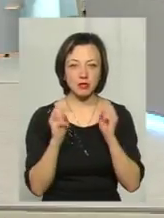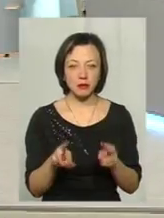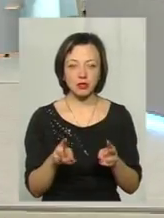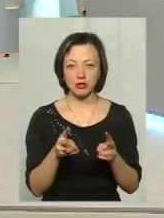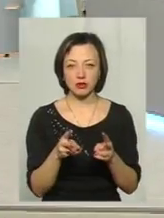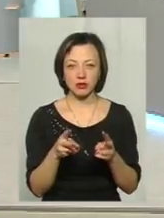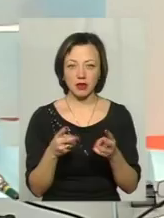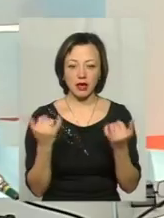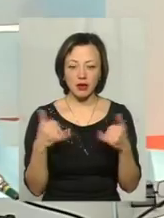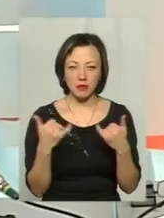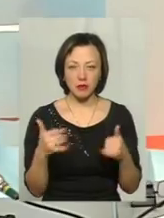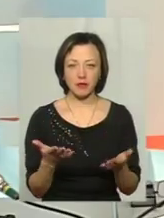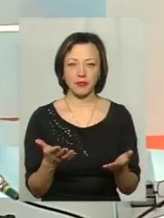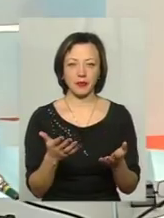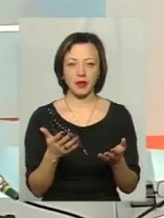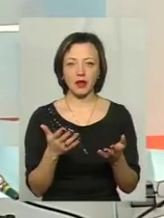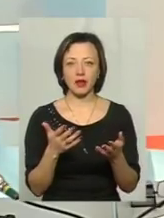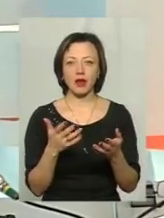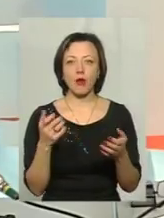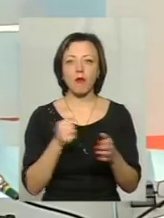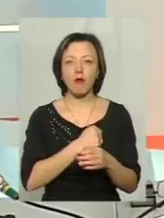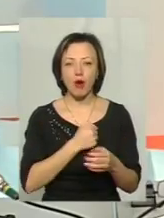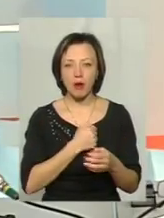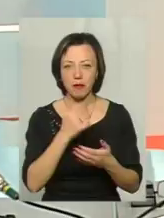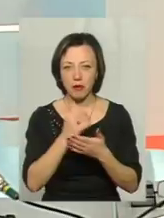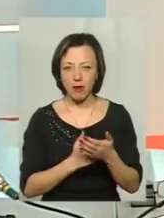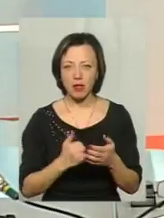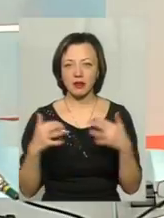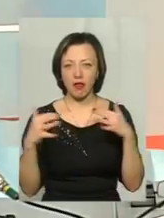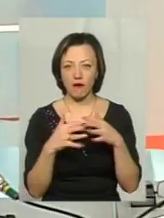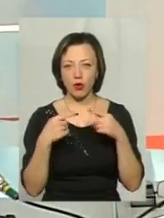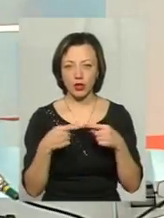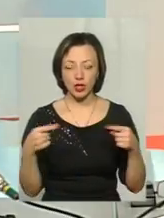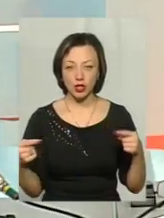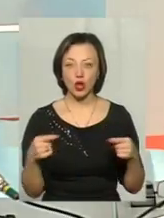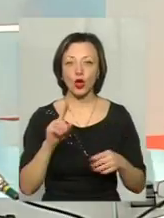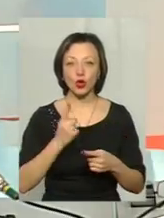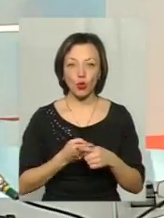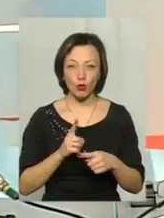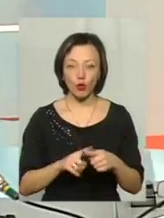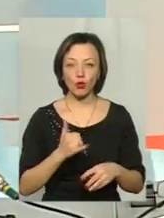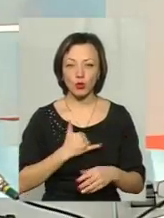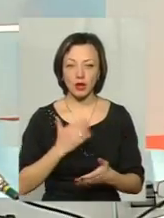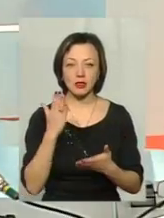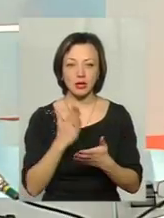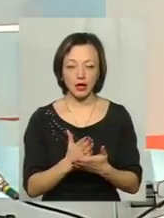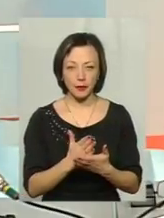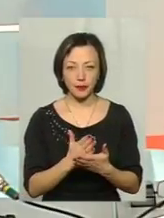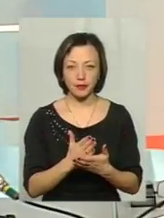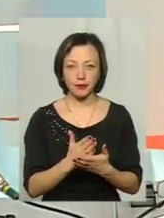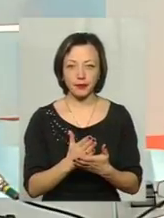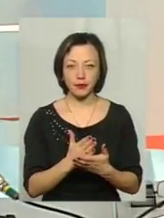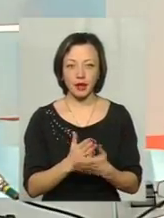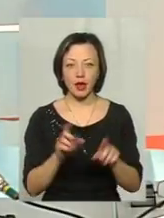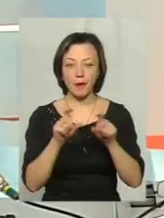об'єкти, пожежно-вибухні небезпечні, в тому числі і боєприпаси на фронт, і все інше. Тому у нас є мережа